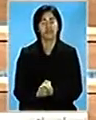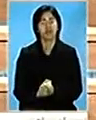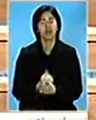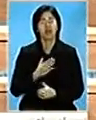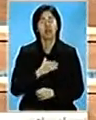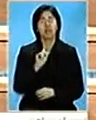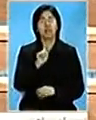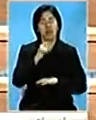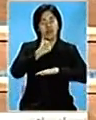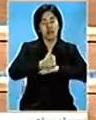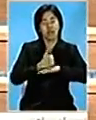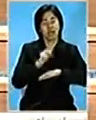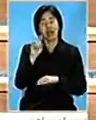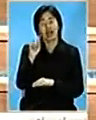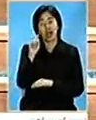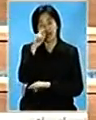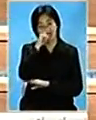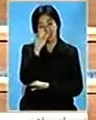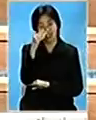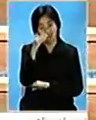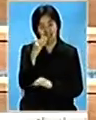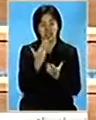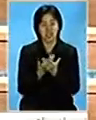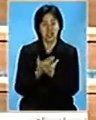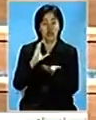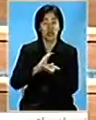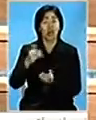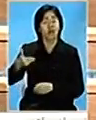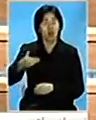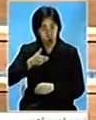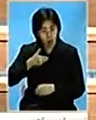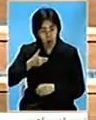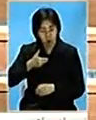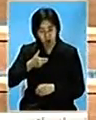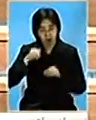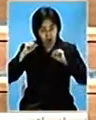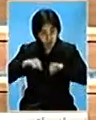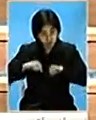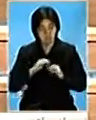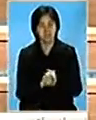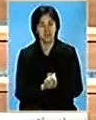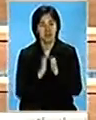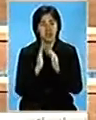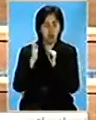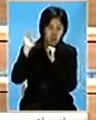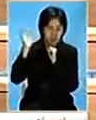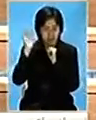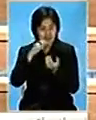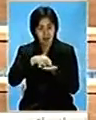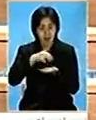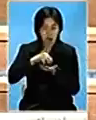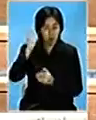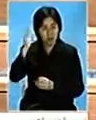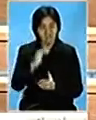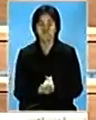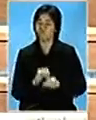อผู้อำนวยการสำนักข่าวกรองแห่งชาติซึ่งมาของงบประมาณในวันดังกล่าวว่าที่มีบุคคลพูดอย่างนี้